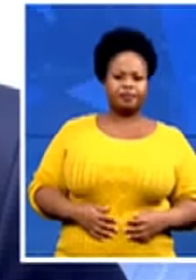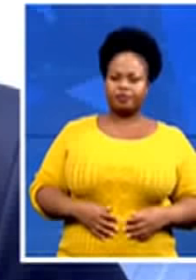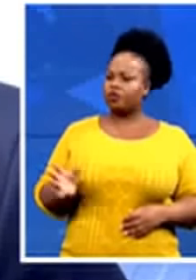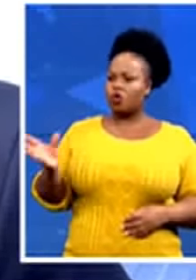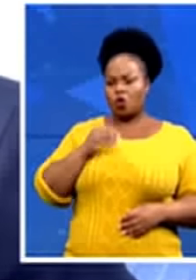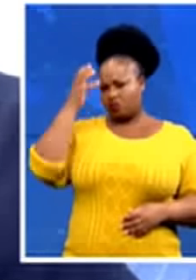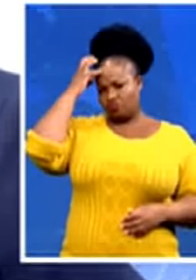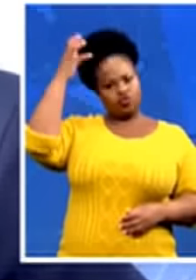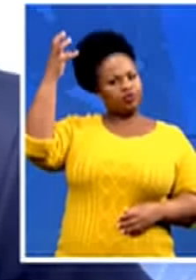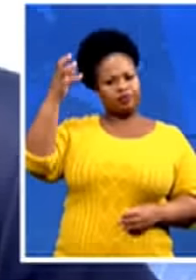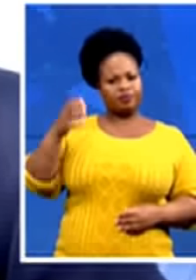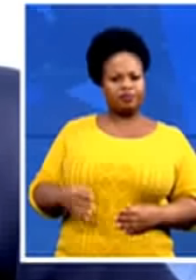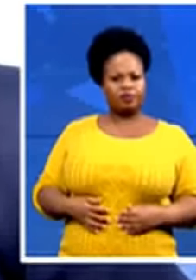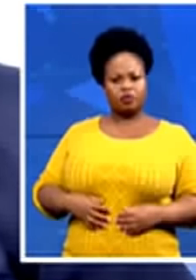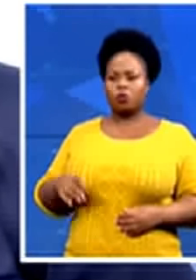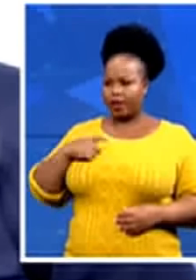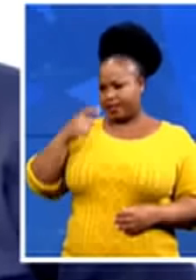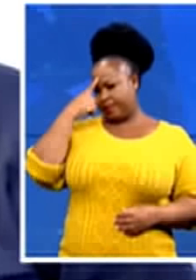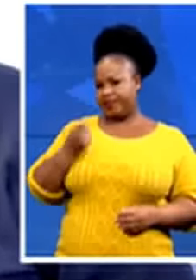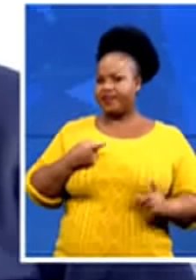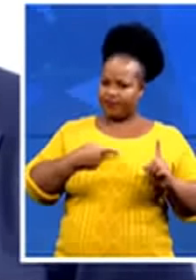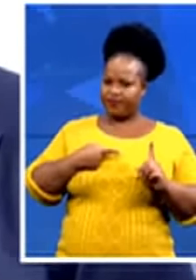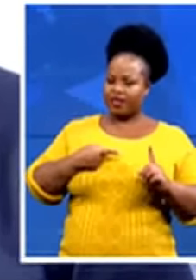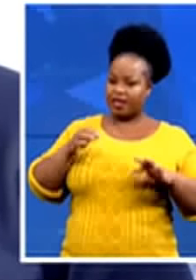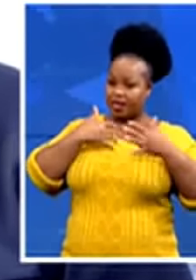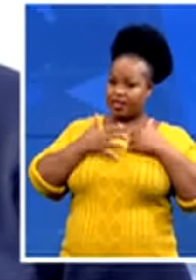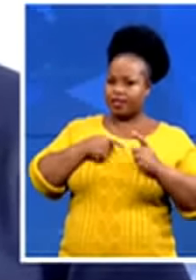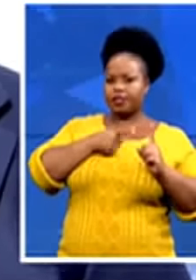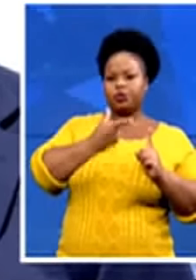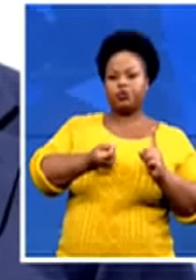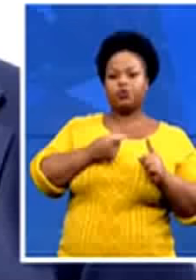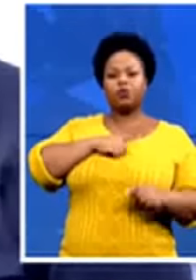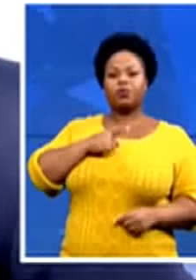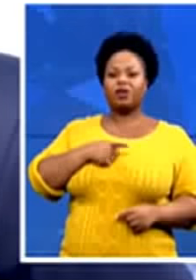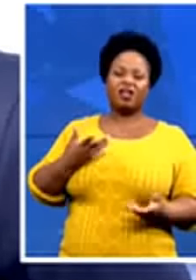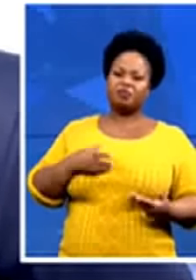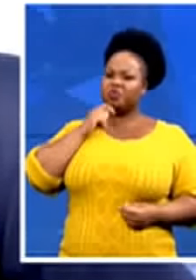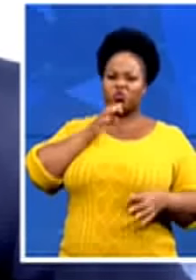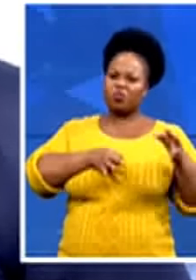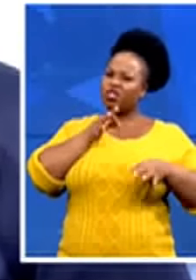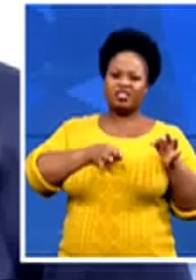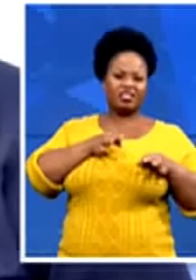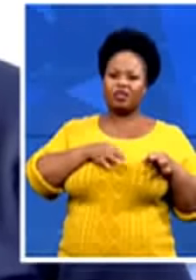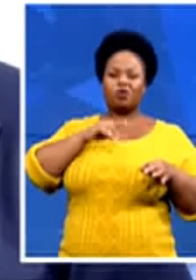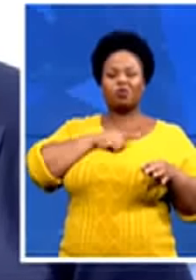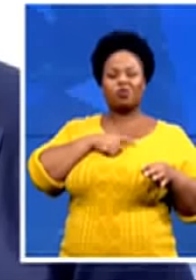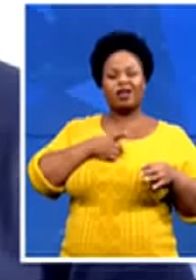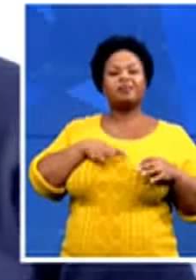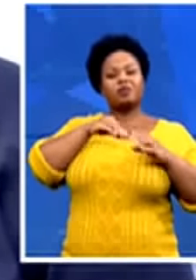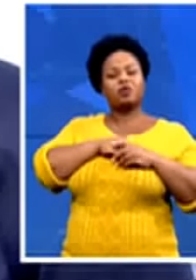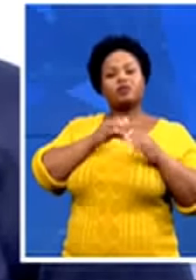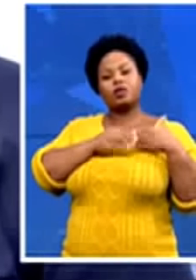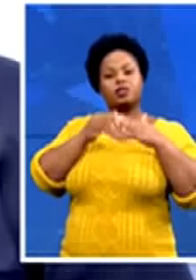ekholelwa kuyena ekholelwa kulokhu akwenzayo uMagwaza-Msibi bengesi i-politician ukuthi besepolitikini ebe umholi kunomehluko phakathi